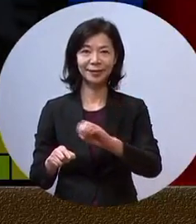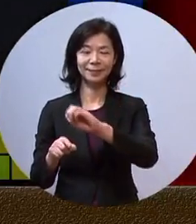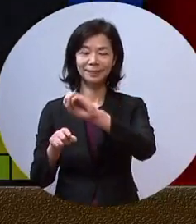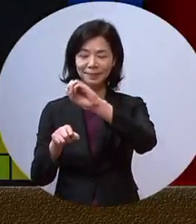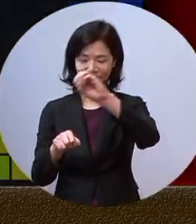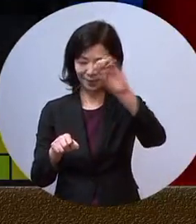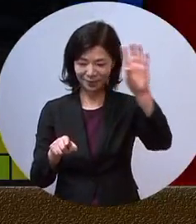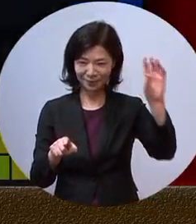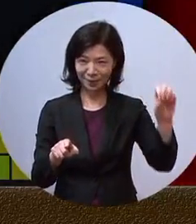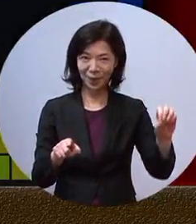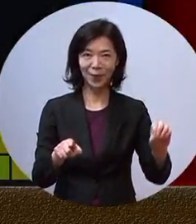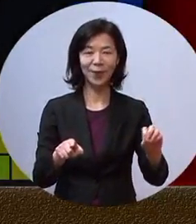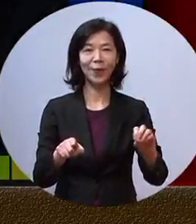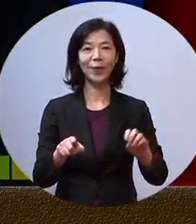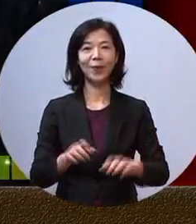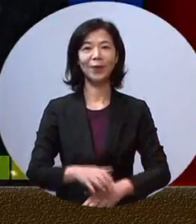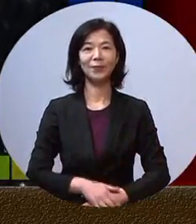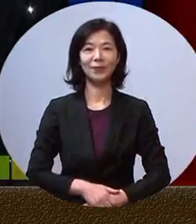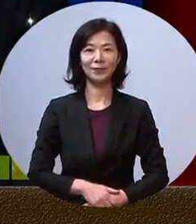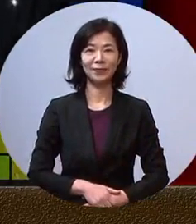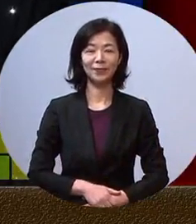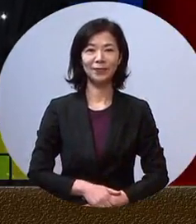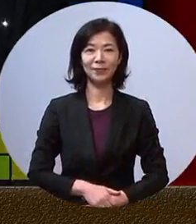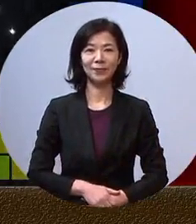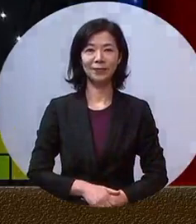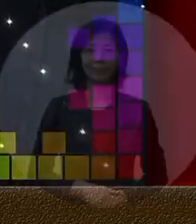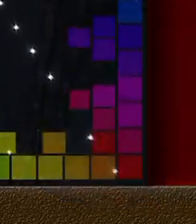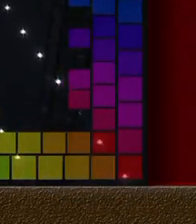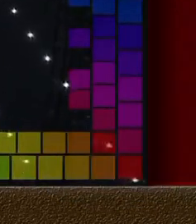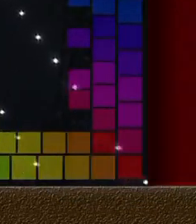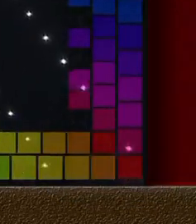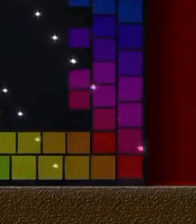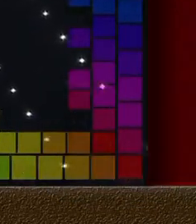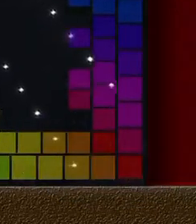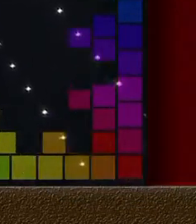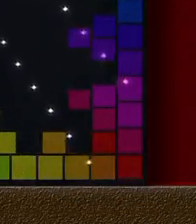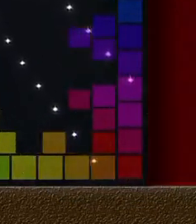10 9 8 7 6 5 4 3 2 1、点灯。